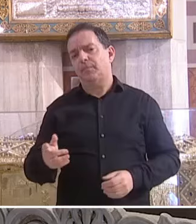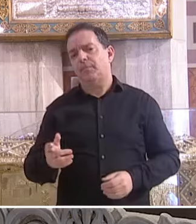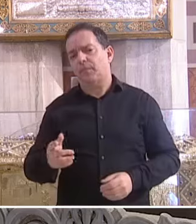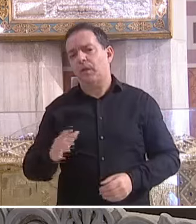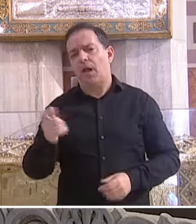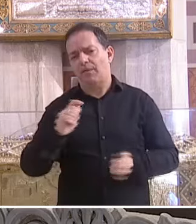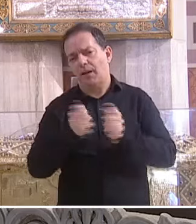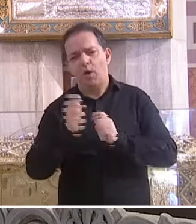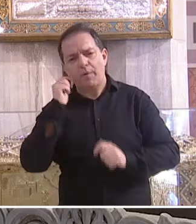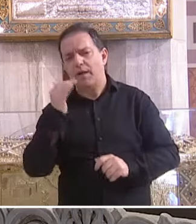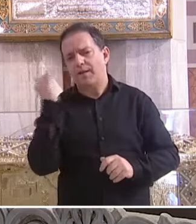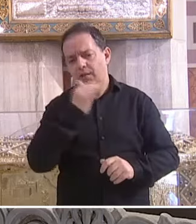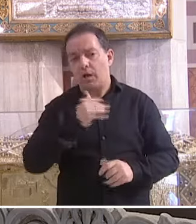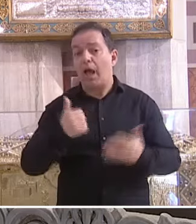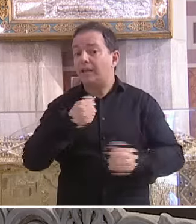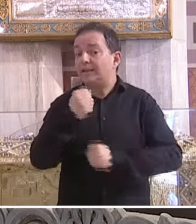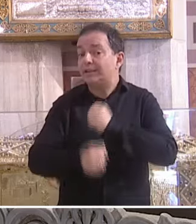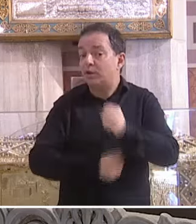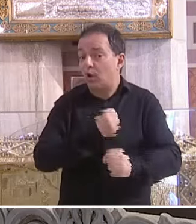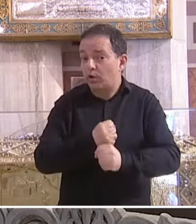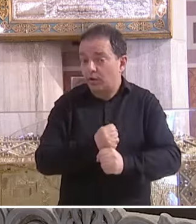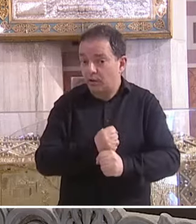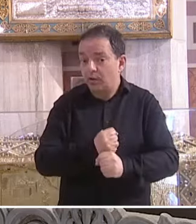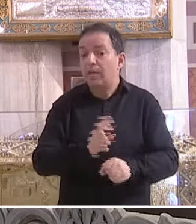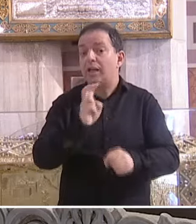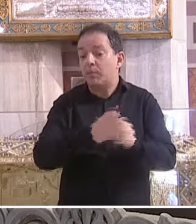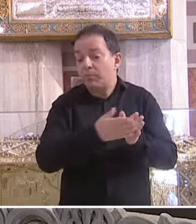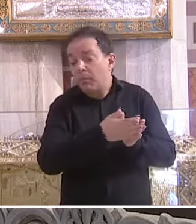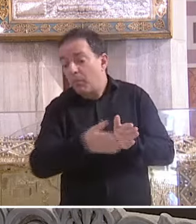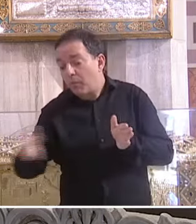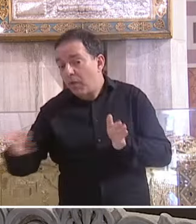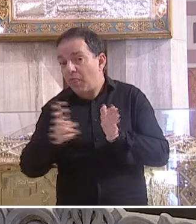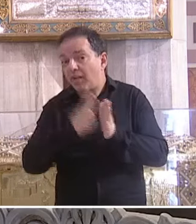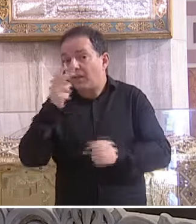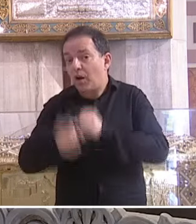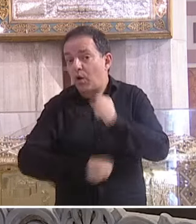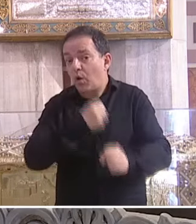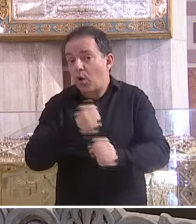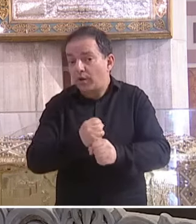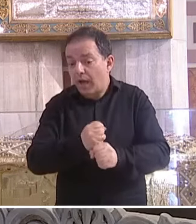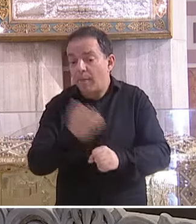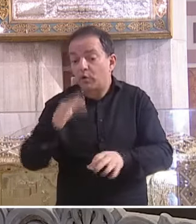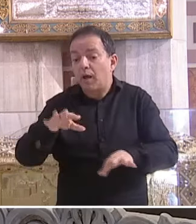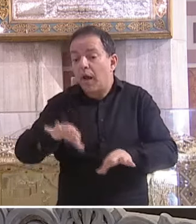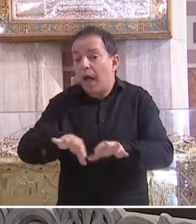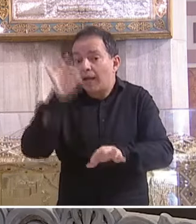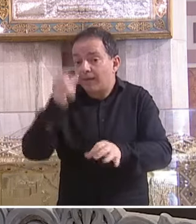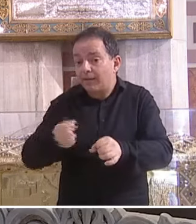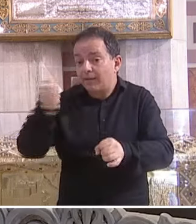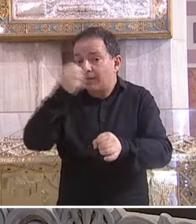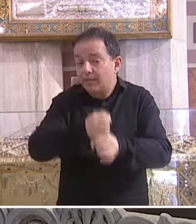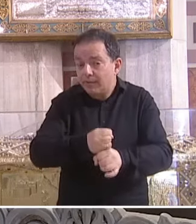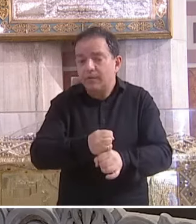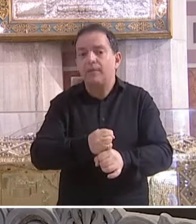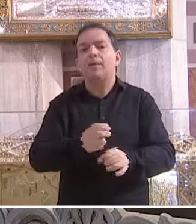6 έτη, ενώ τα υπόλοιπα 17 από τις πατριαρχικής του εκλογής τα